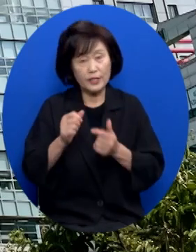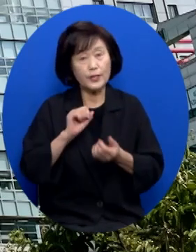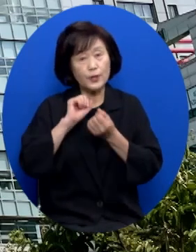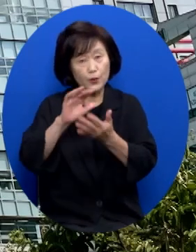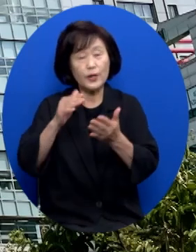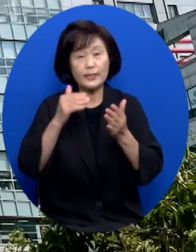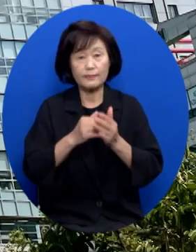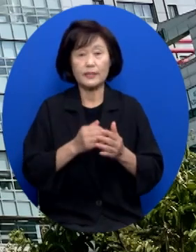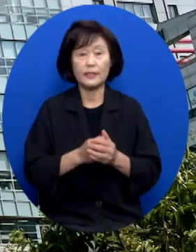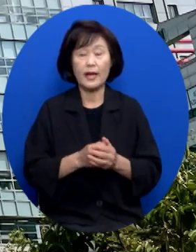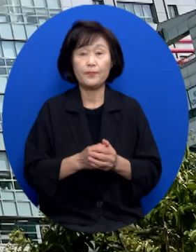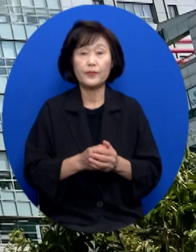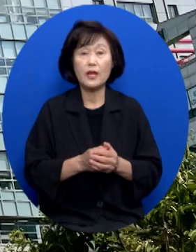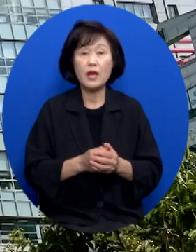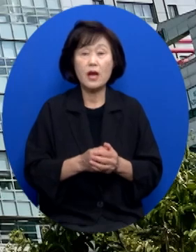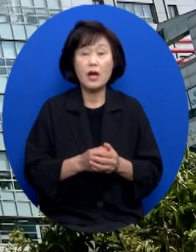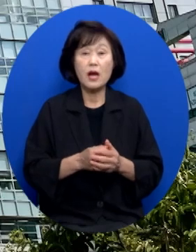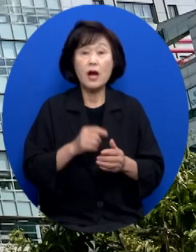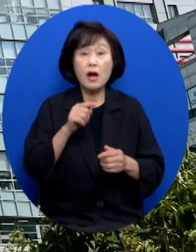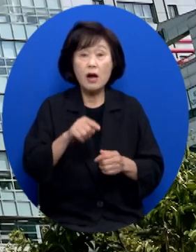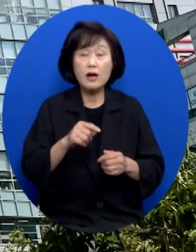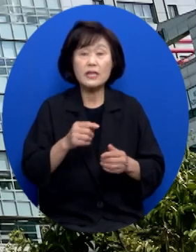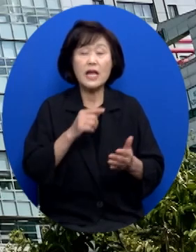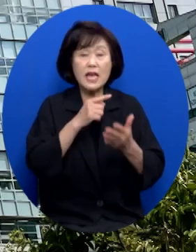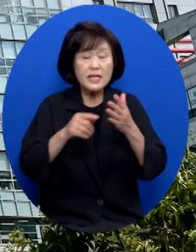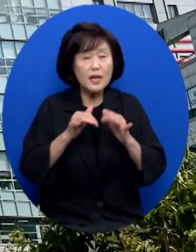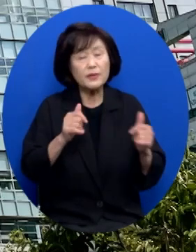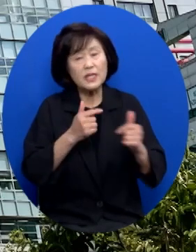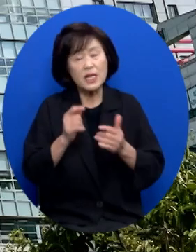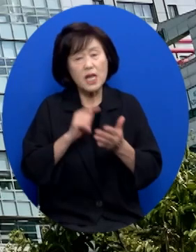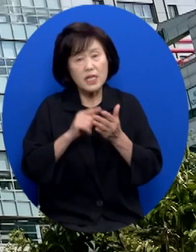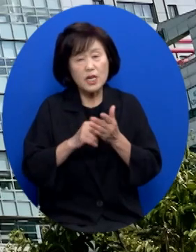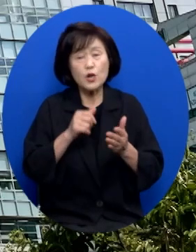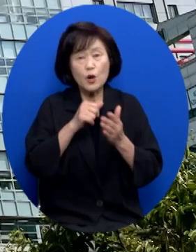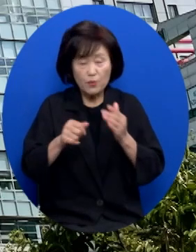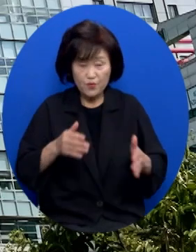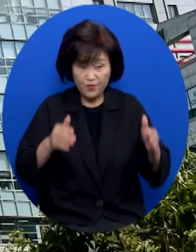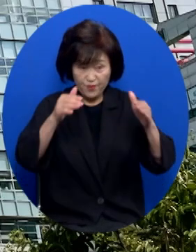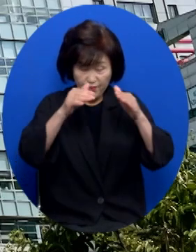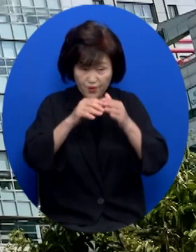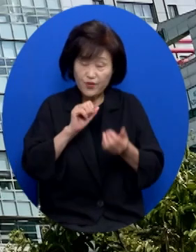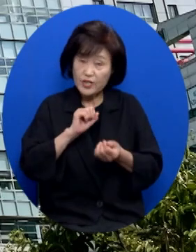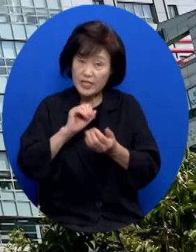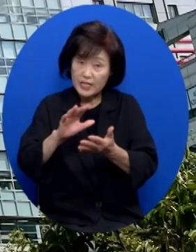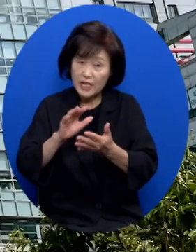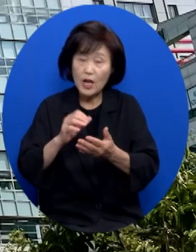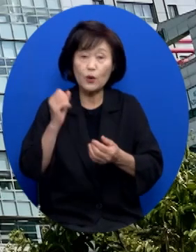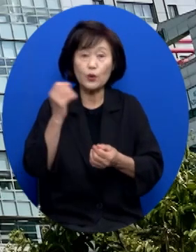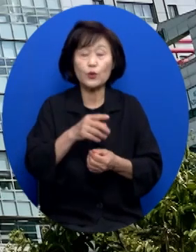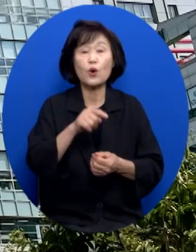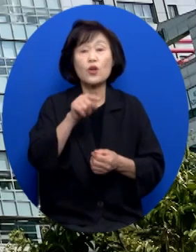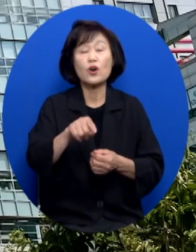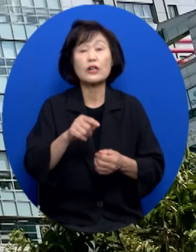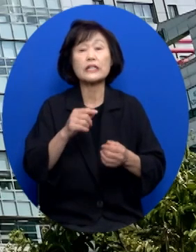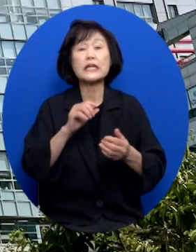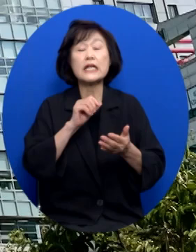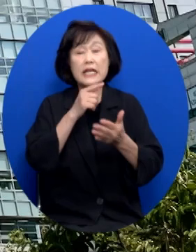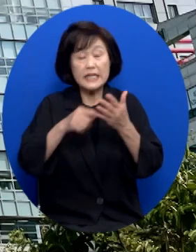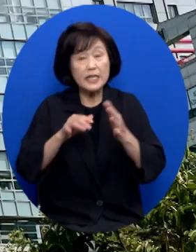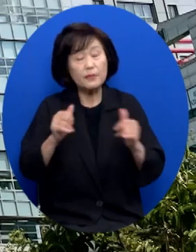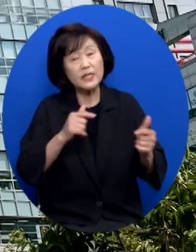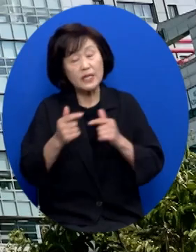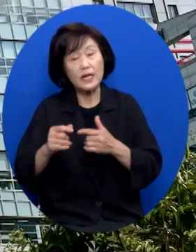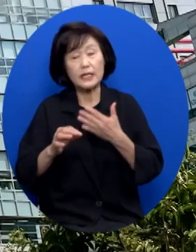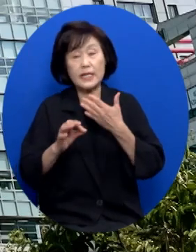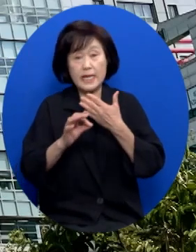지원했습니다. 굿피플은 나쿠루 지역 이재민들에게 긴급 구호 키트를 전달하는 한편 나이로비 이재민들에게는 임시